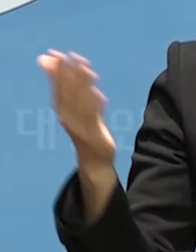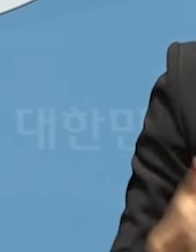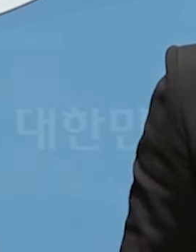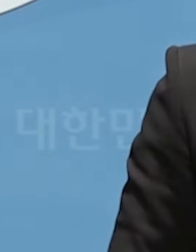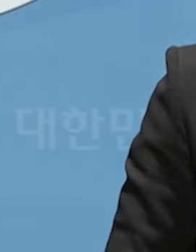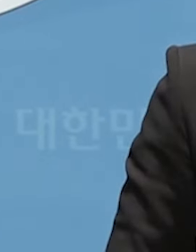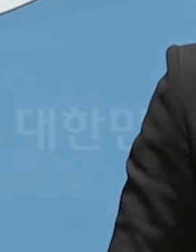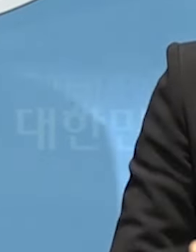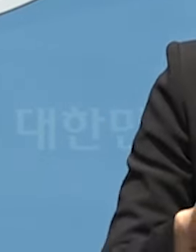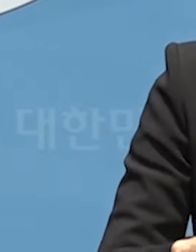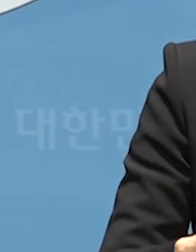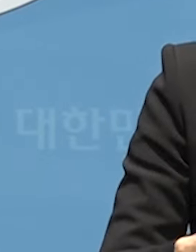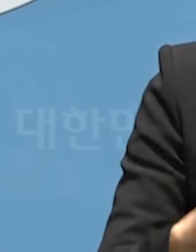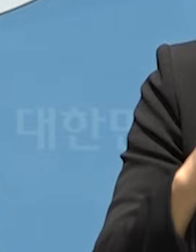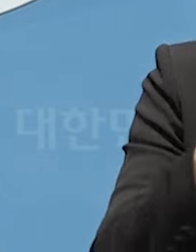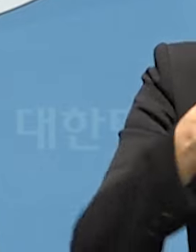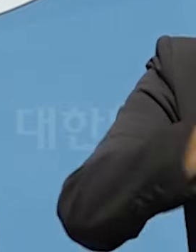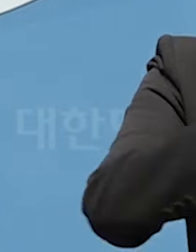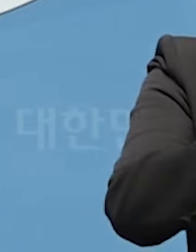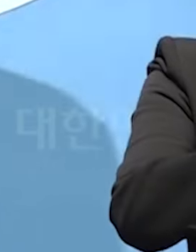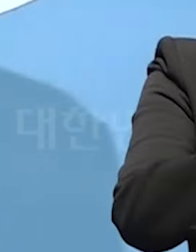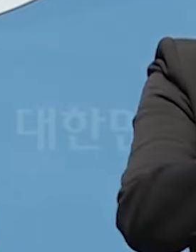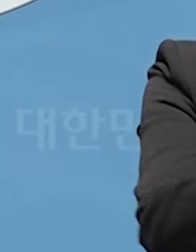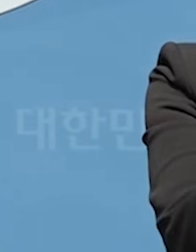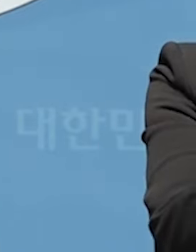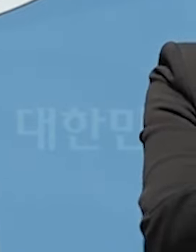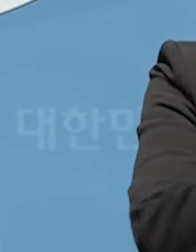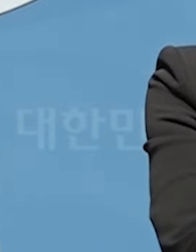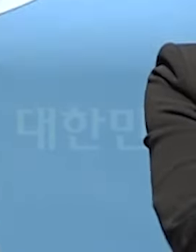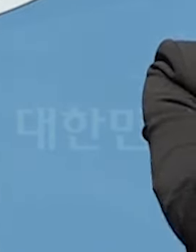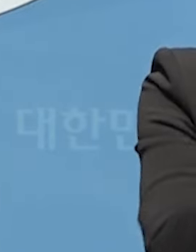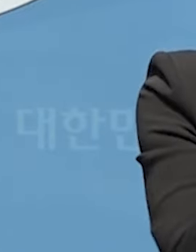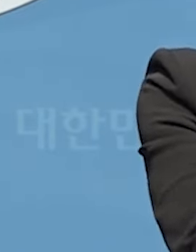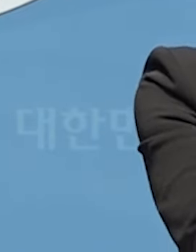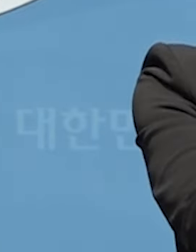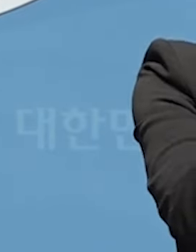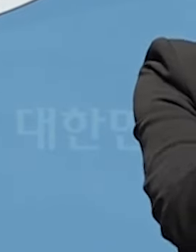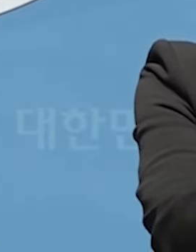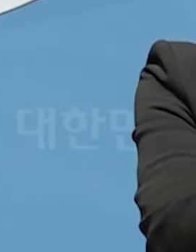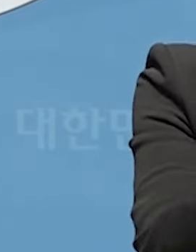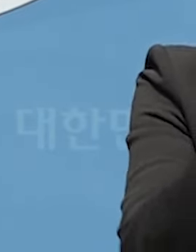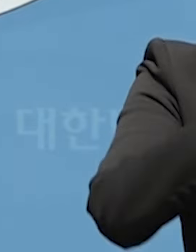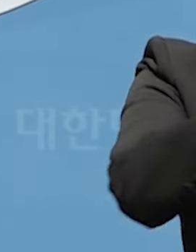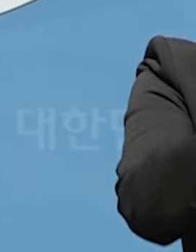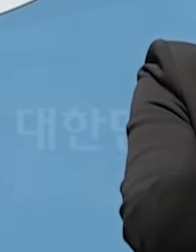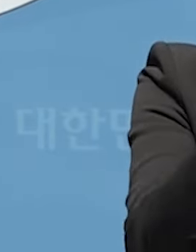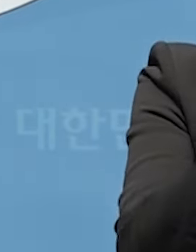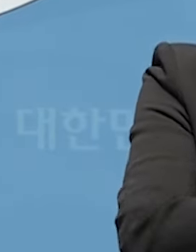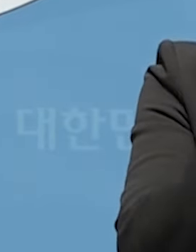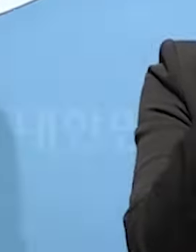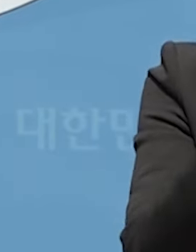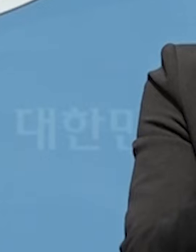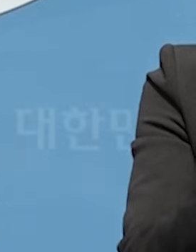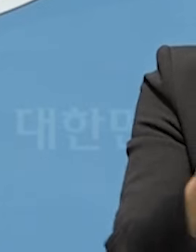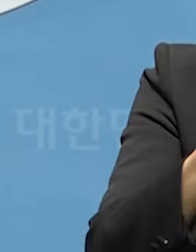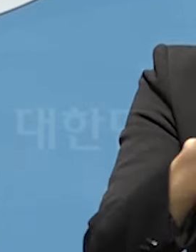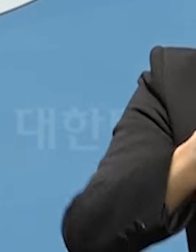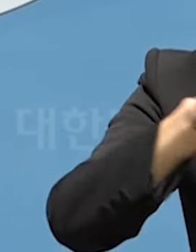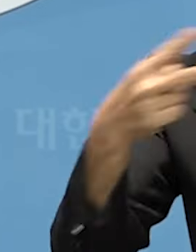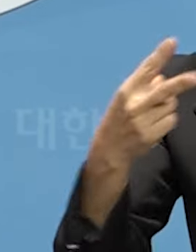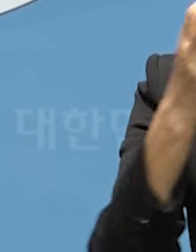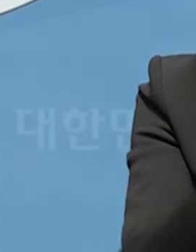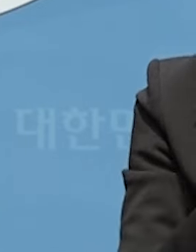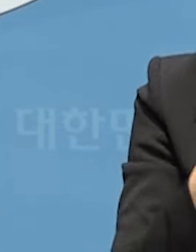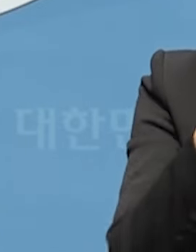임대주택 임차인의 권익 보호를 강화하기 위한 민간 임대주택에 관한 특별법 일부 개정 법률안을